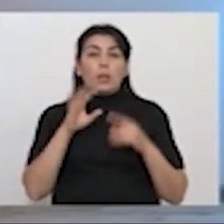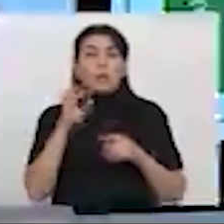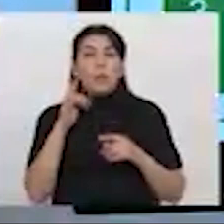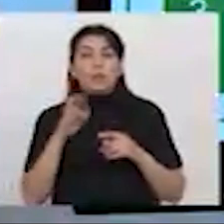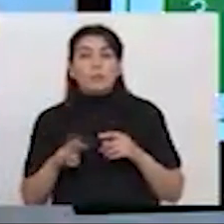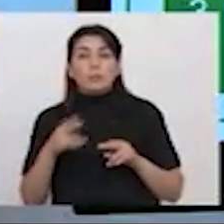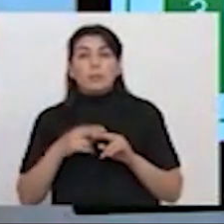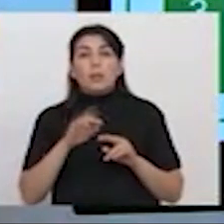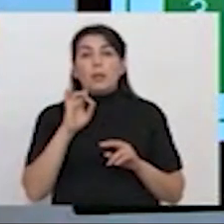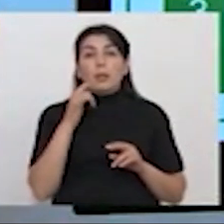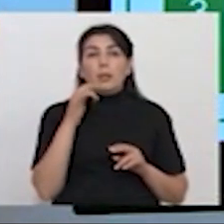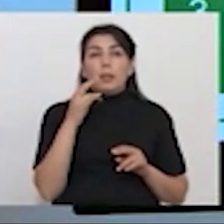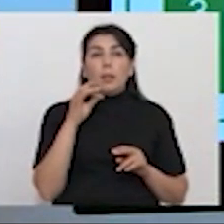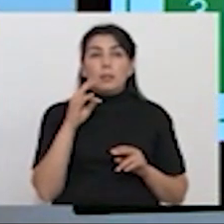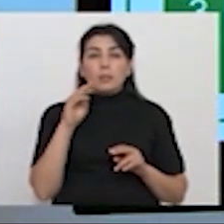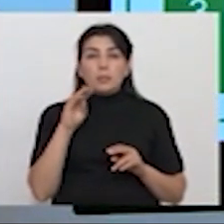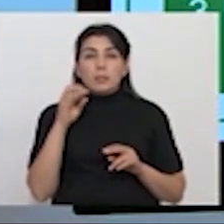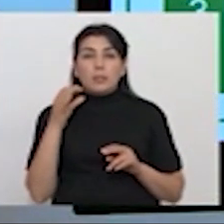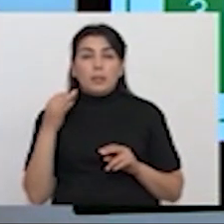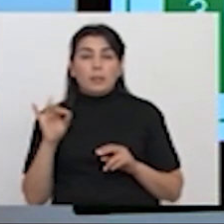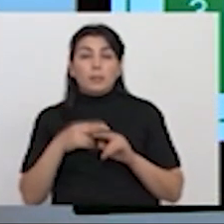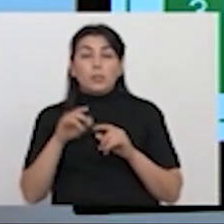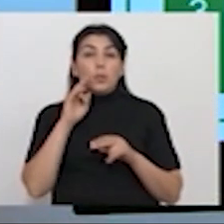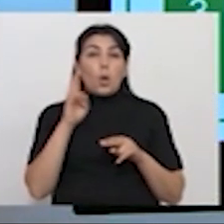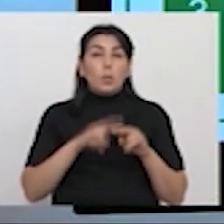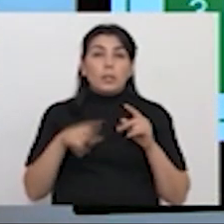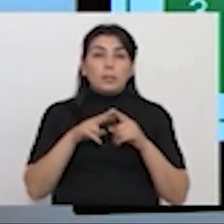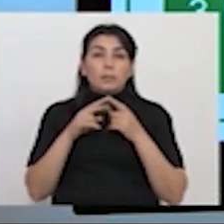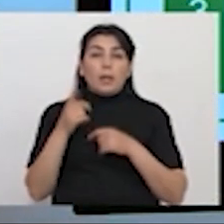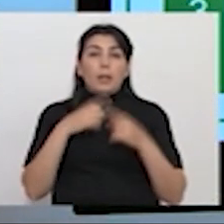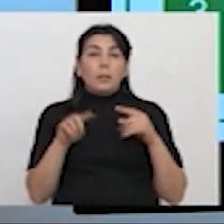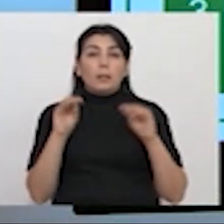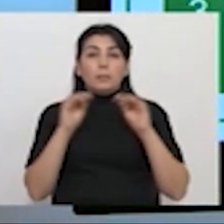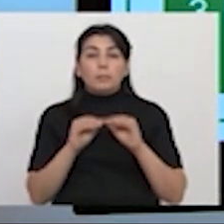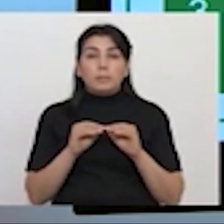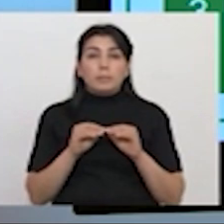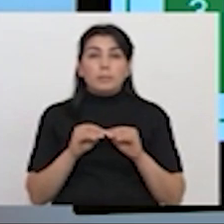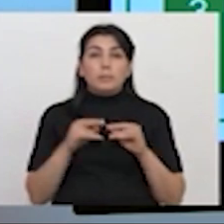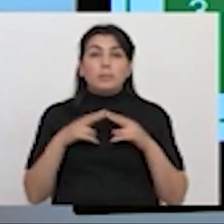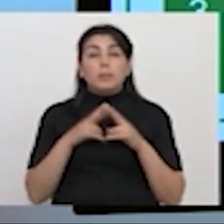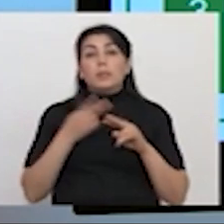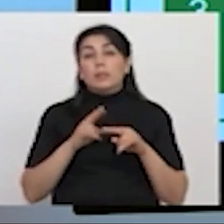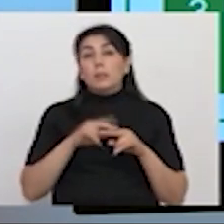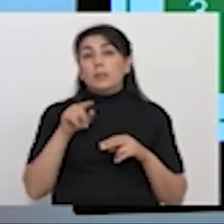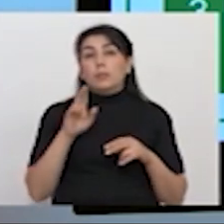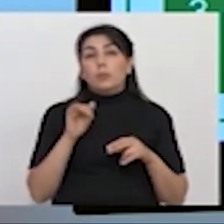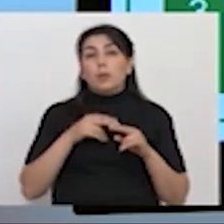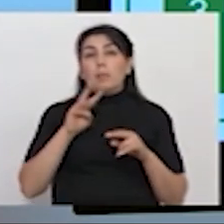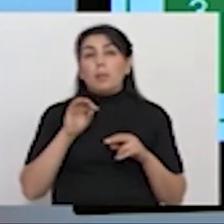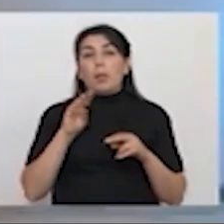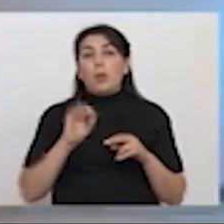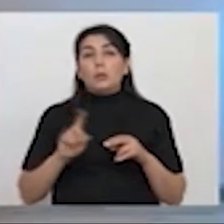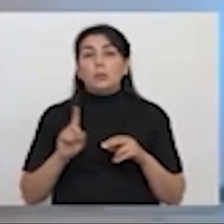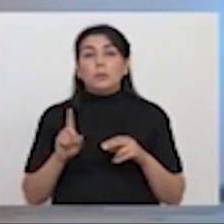organizmlarda regeneratsiya jarayoni o'sha yo'qotgan qismlarni qayta tiklanishi hisoblanadi. Bu jarayon ham mitoz